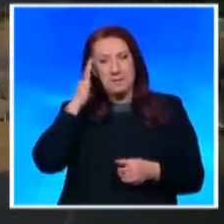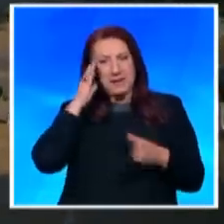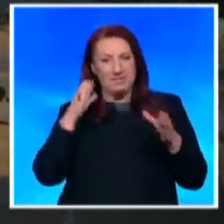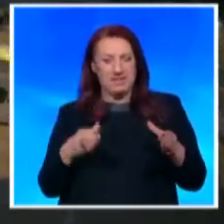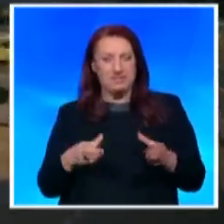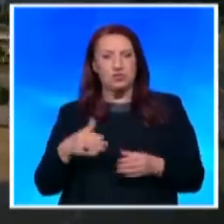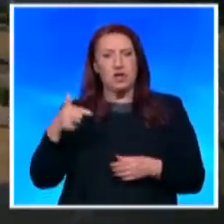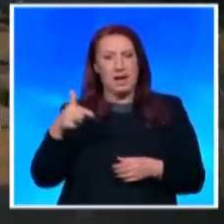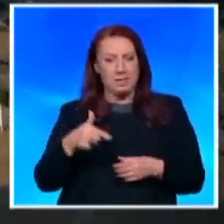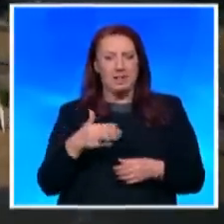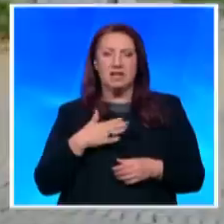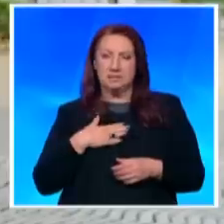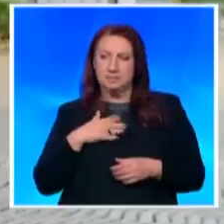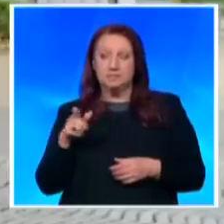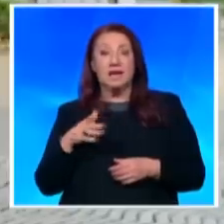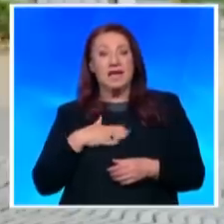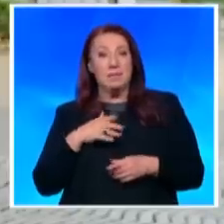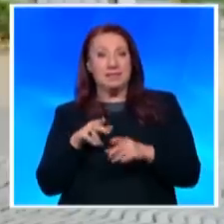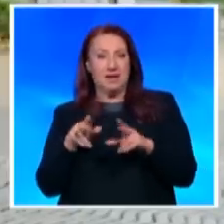гласува против.